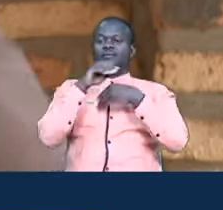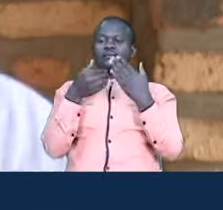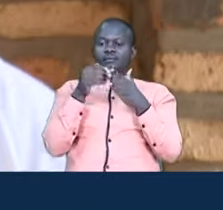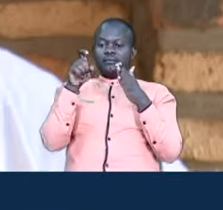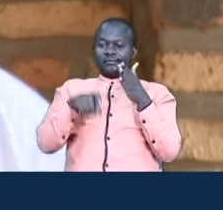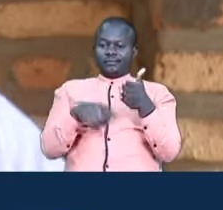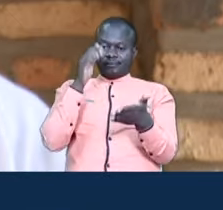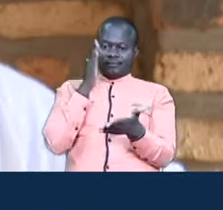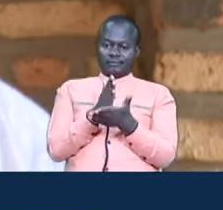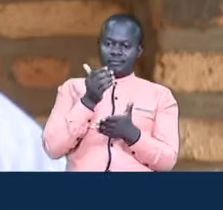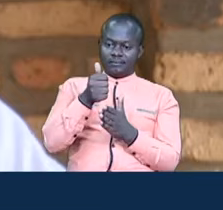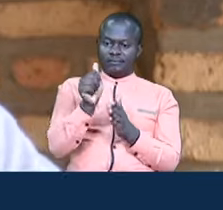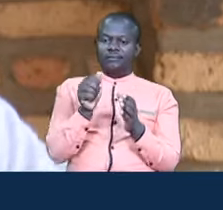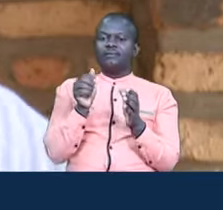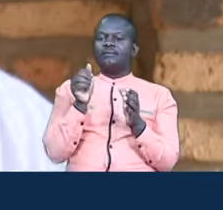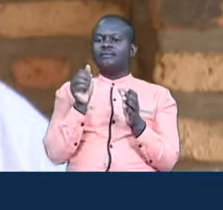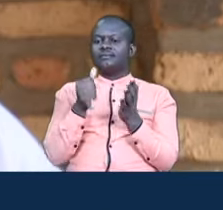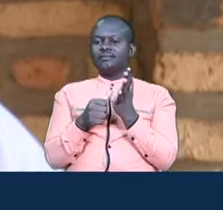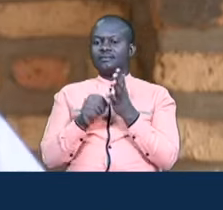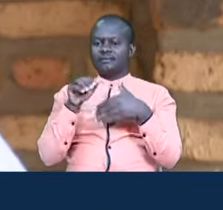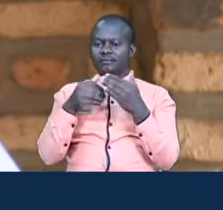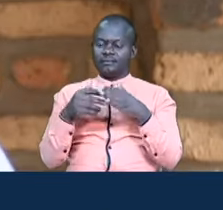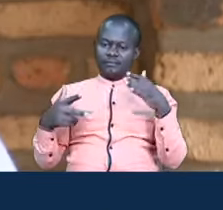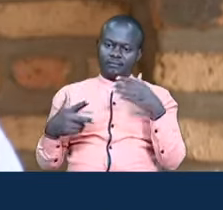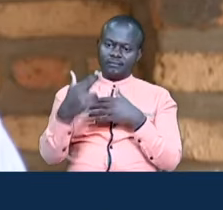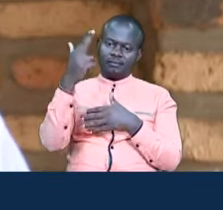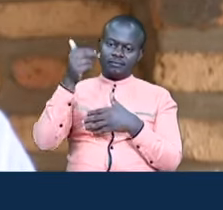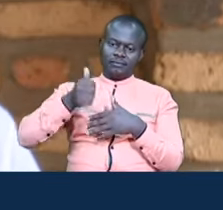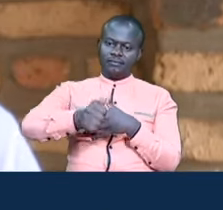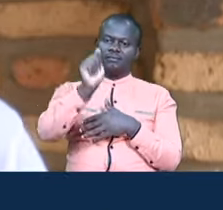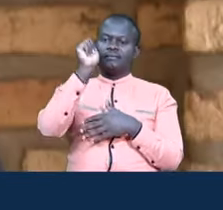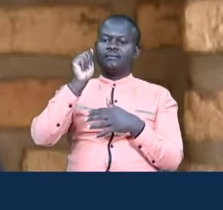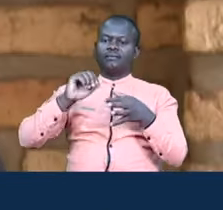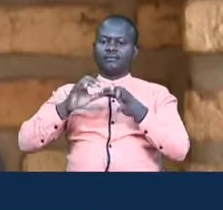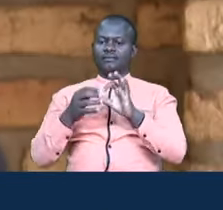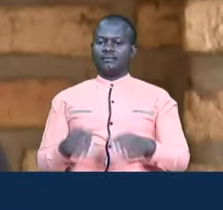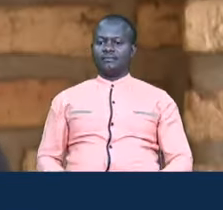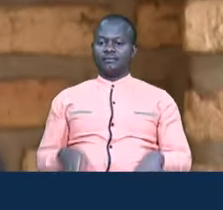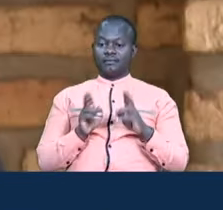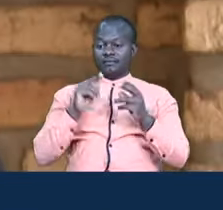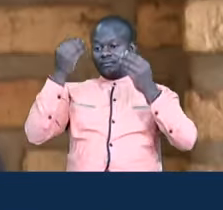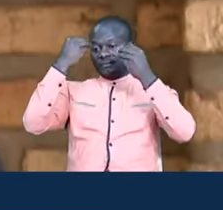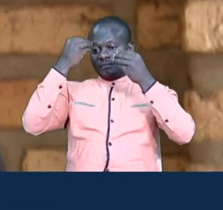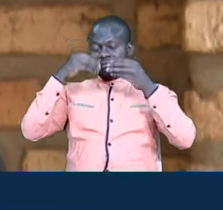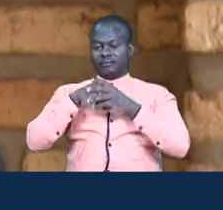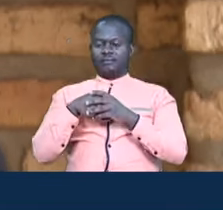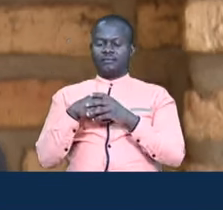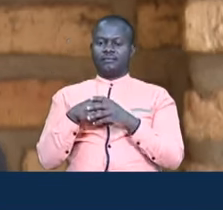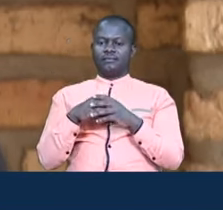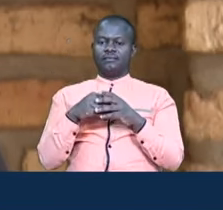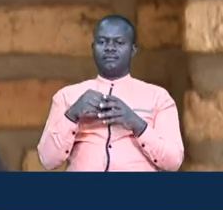tugaca icyo kiraro tugakatinga iyo chain. Ubundi batwigisha ko mu nyigisho